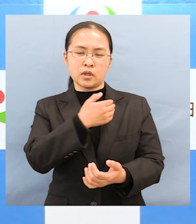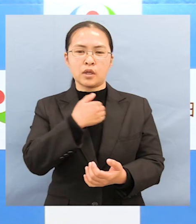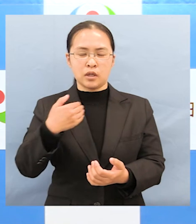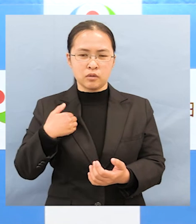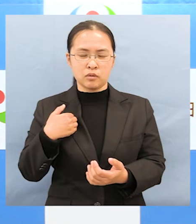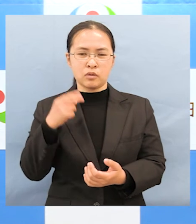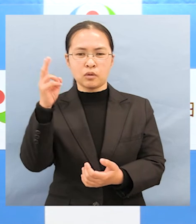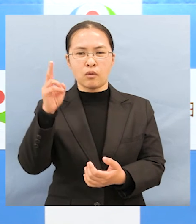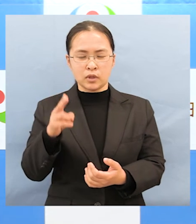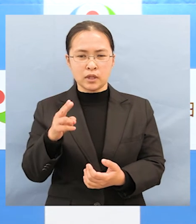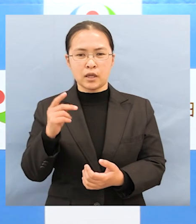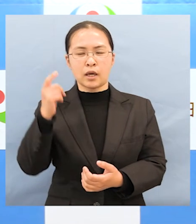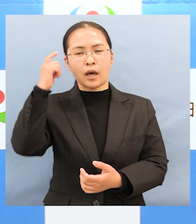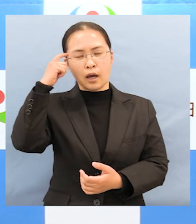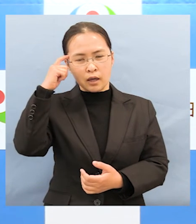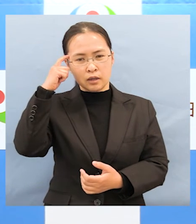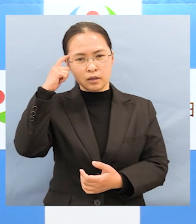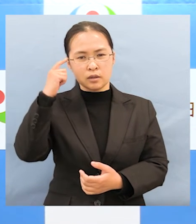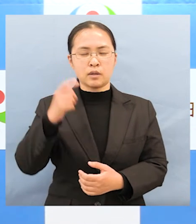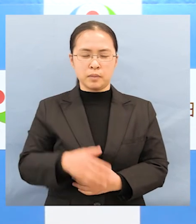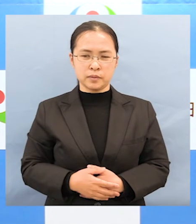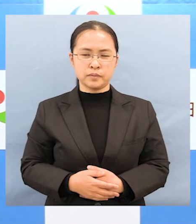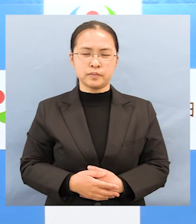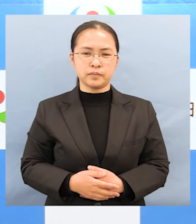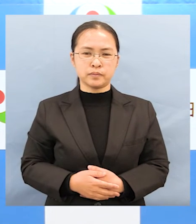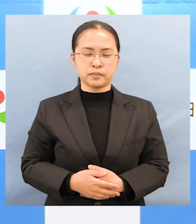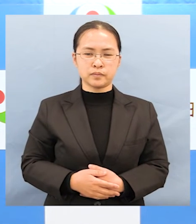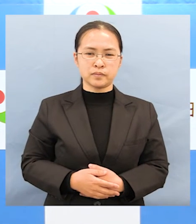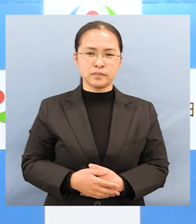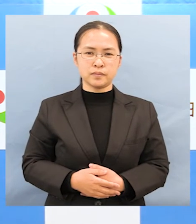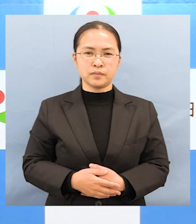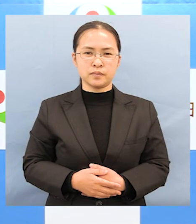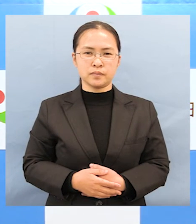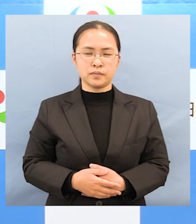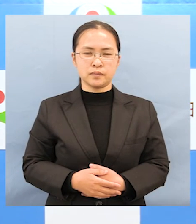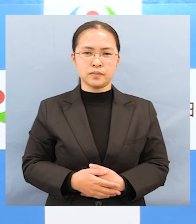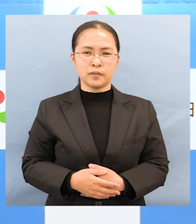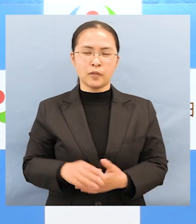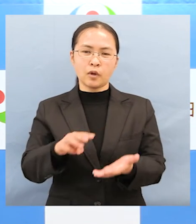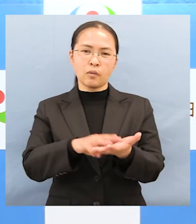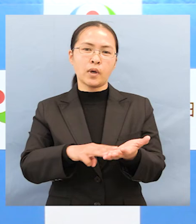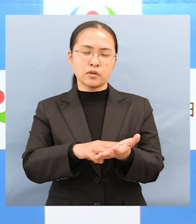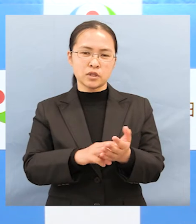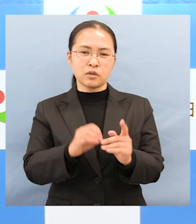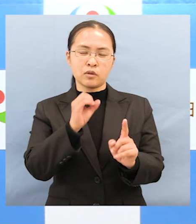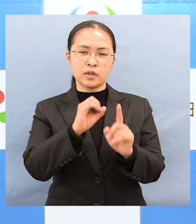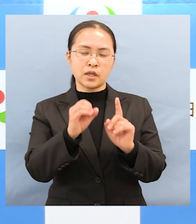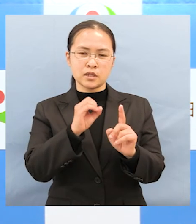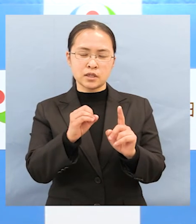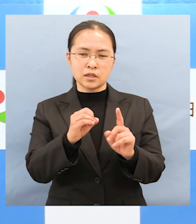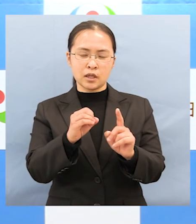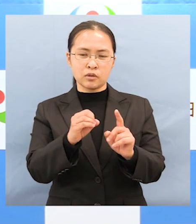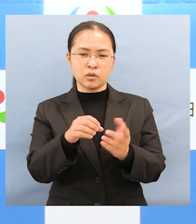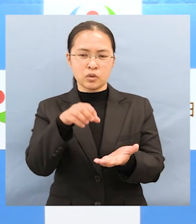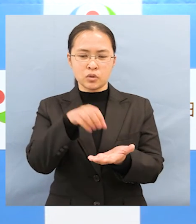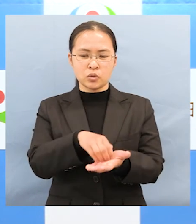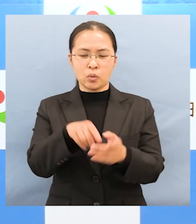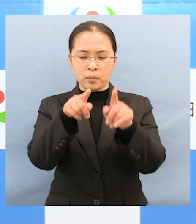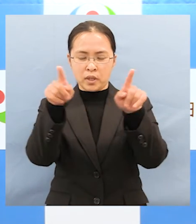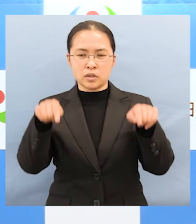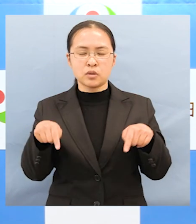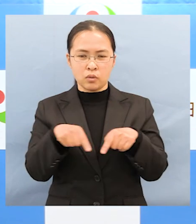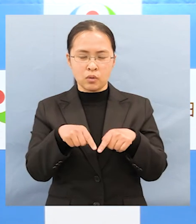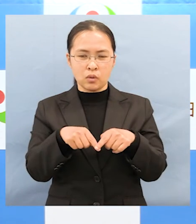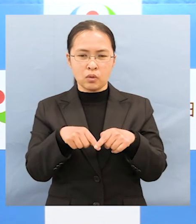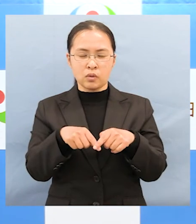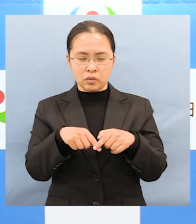ようにということを意識をしているところでございます。そしてワクチンのデジタルパス化ですね、ワクチン